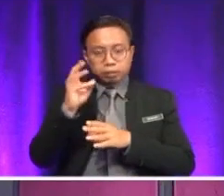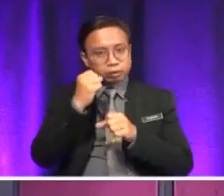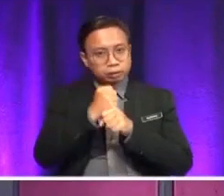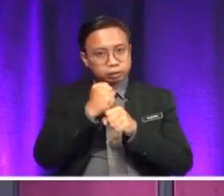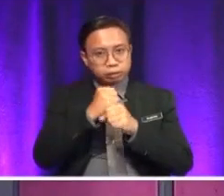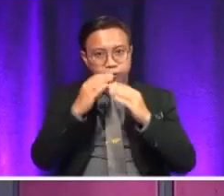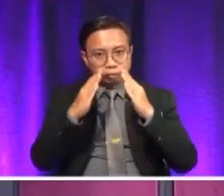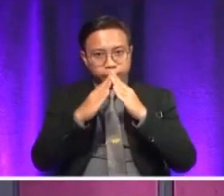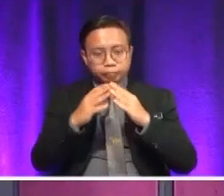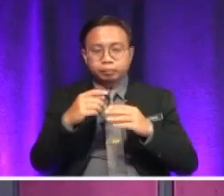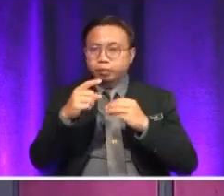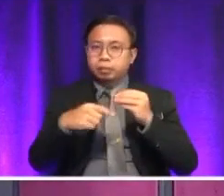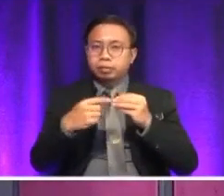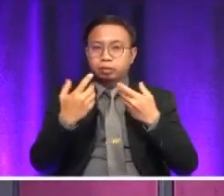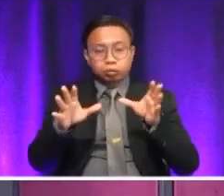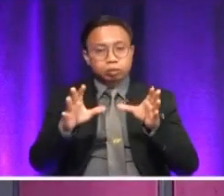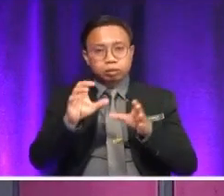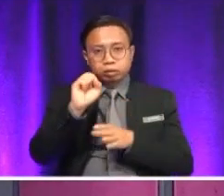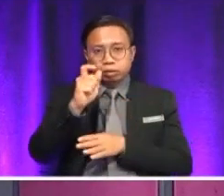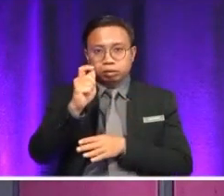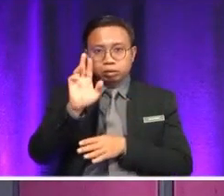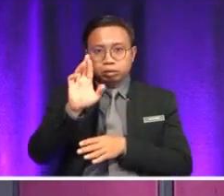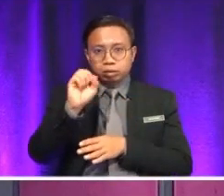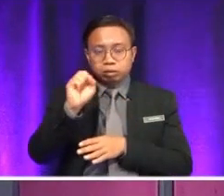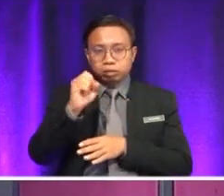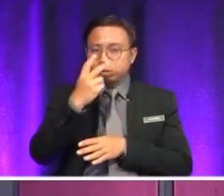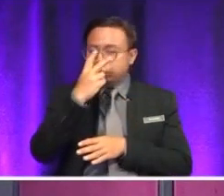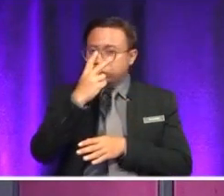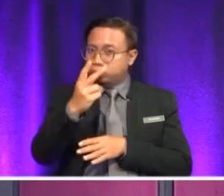rumah nak buat kan. Bila dia dah stres, nampak buku dia campak.